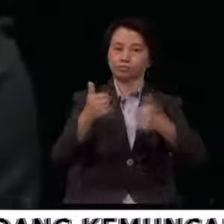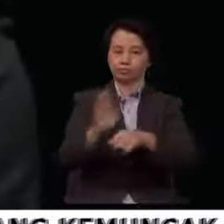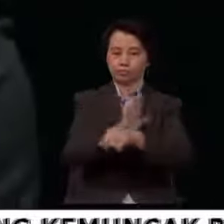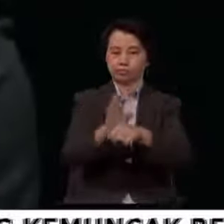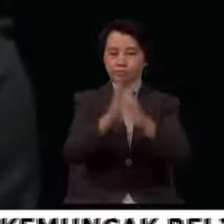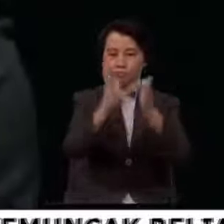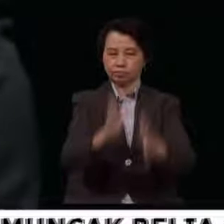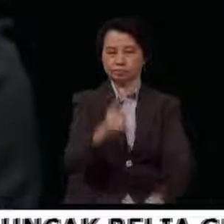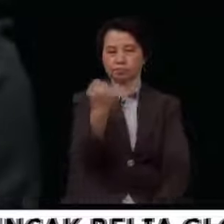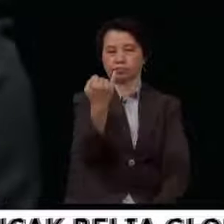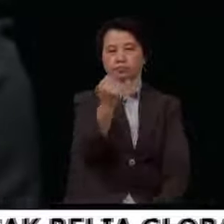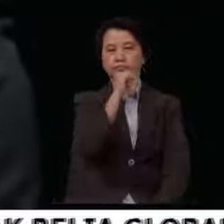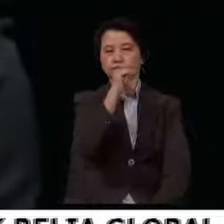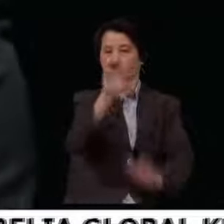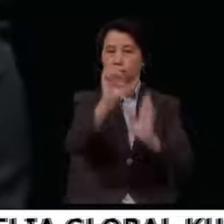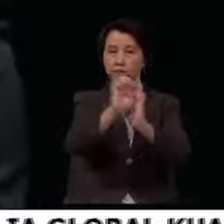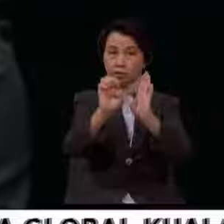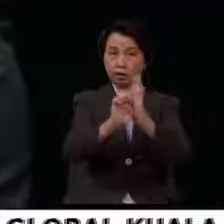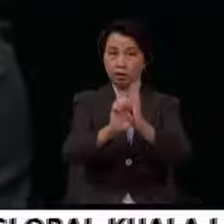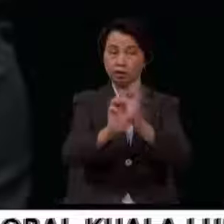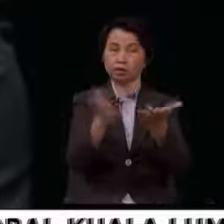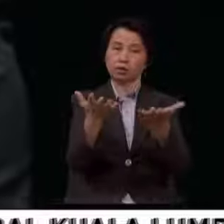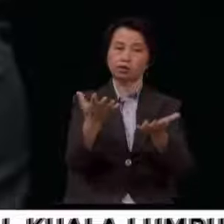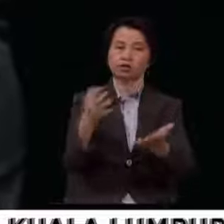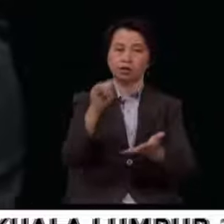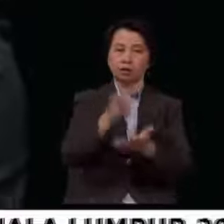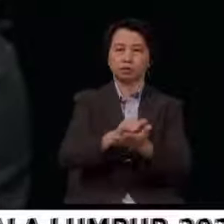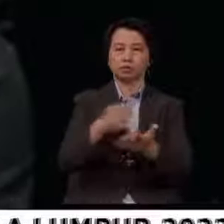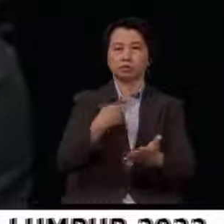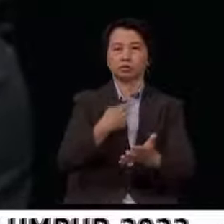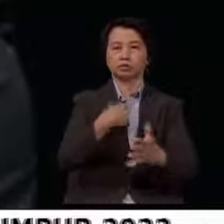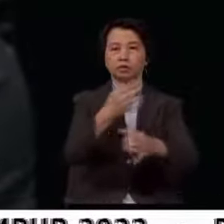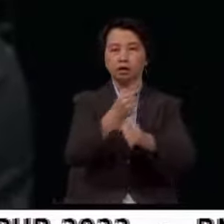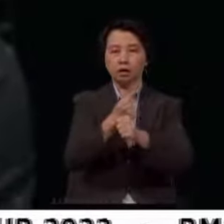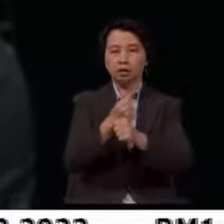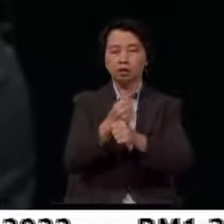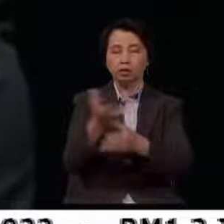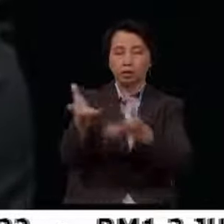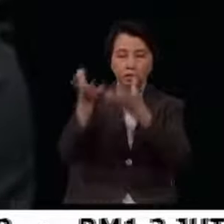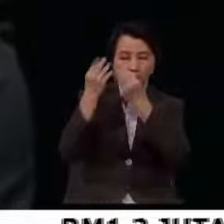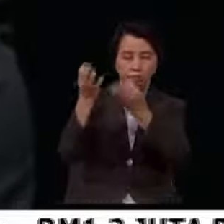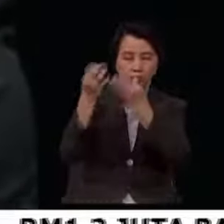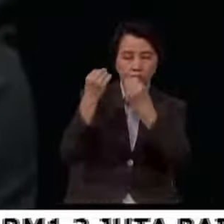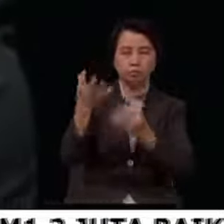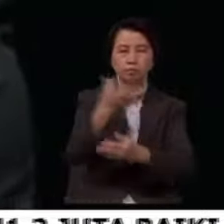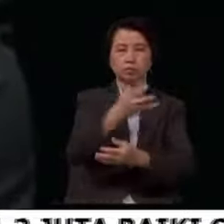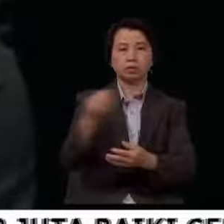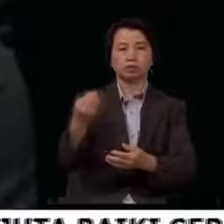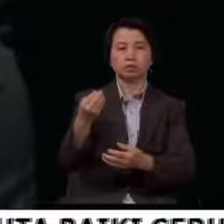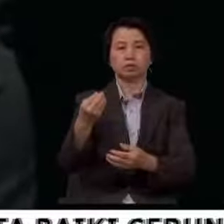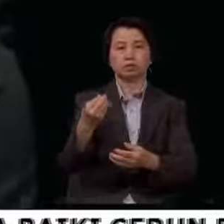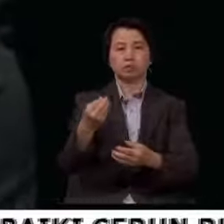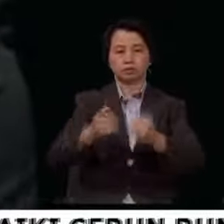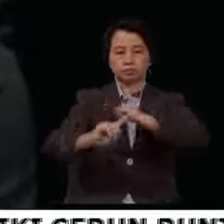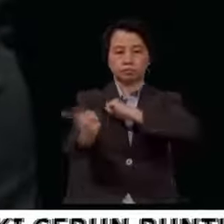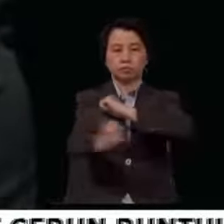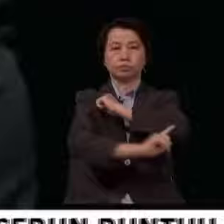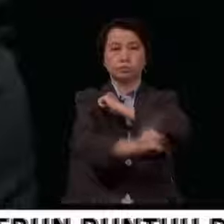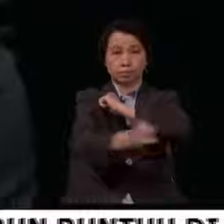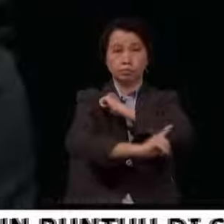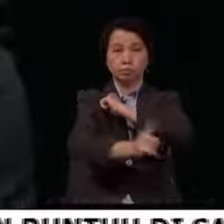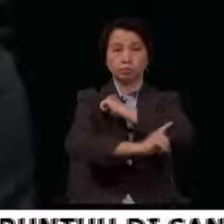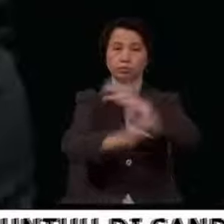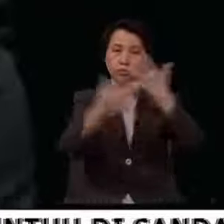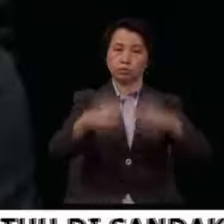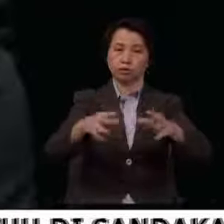buat Oke kang saingi merujuk kepada cupcakes ular berkenaan dengan akhirnya ga ayam yang di